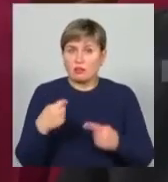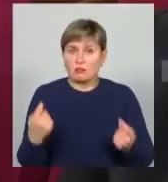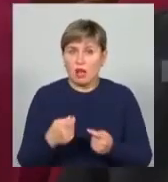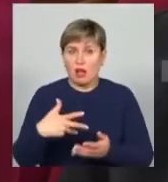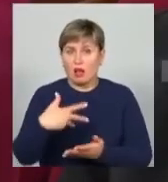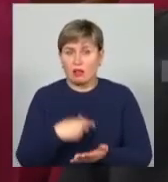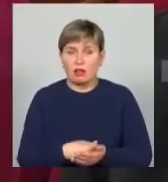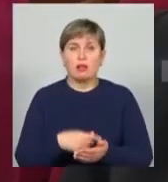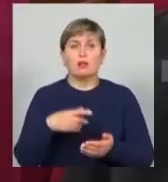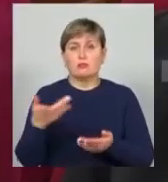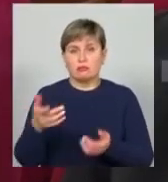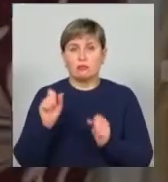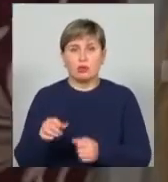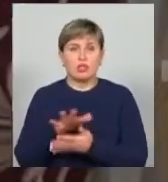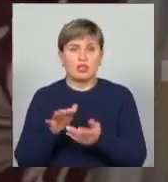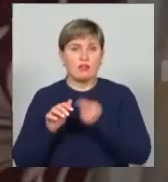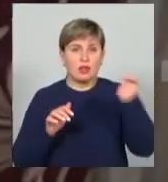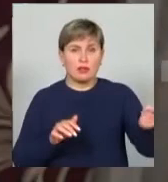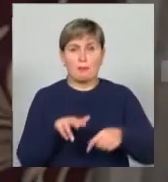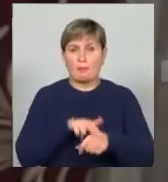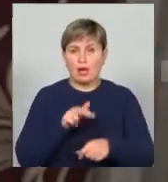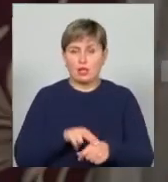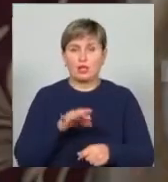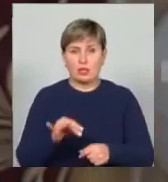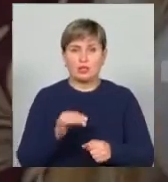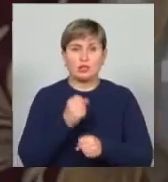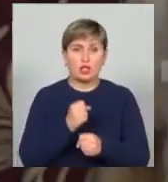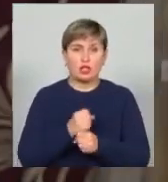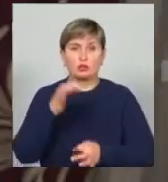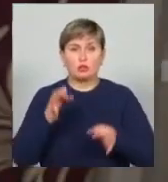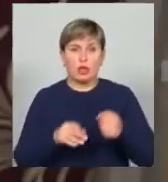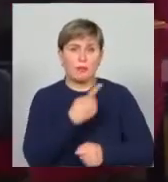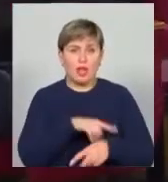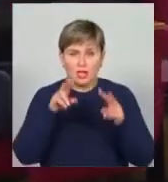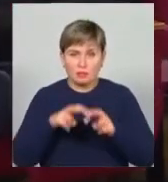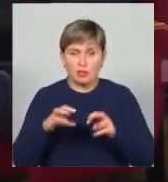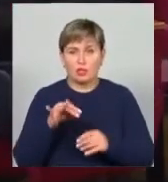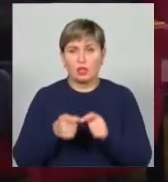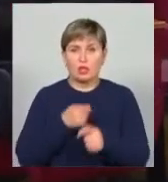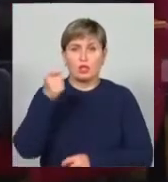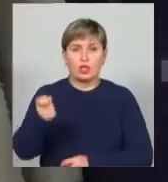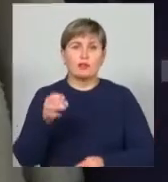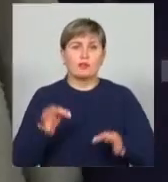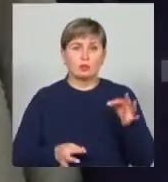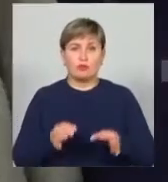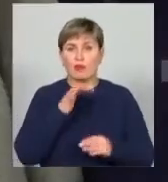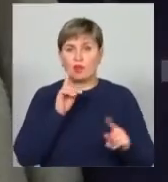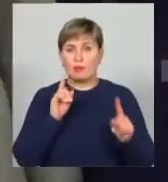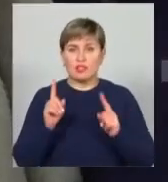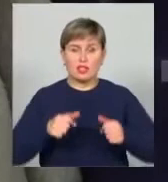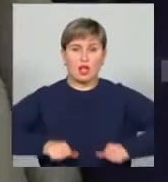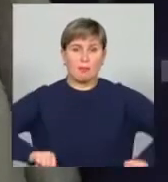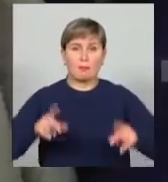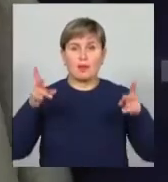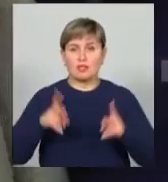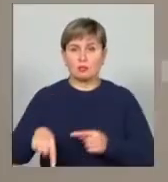аудита, следует написать заявление в полицию, назначить судебную экспертизу и подать иск в суд. Во время заседания комиссии от